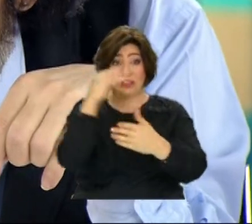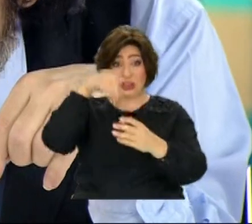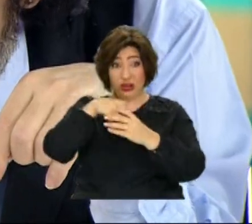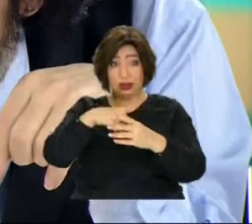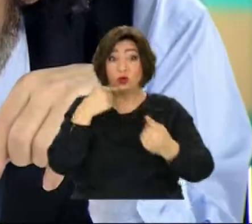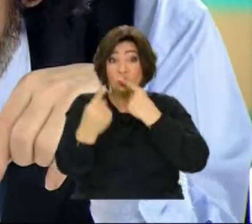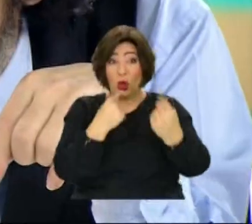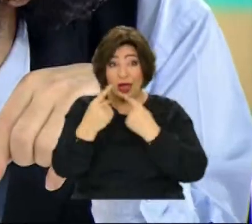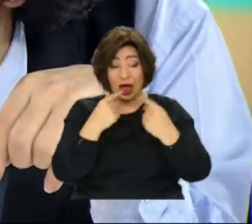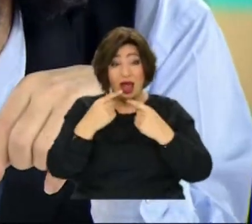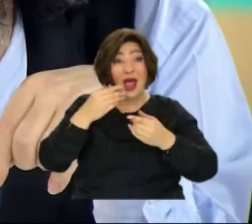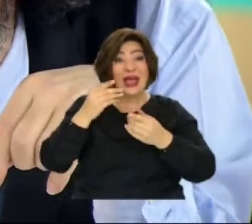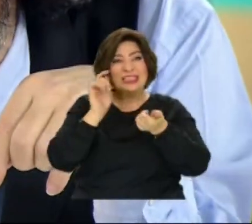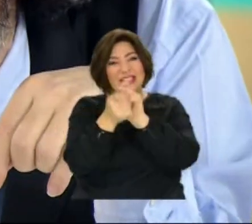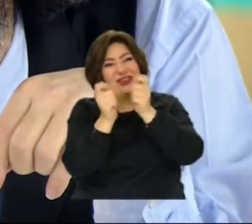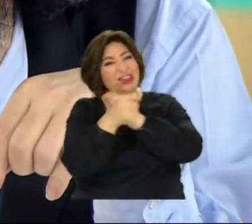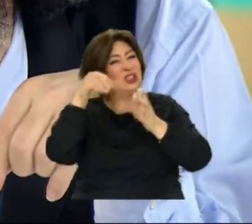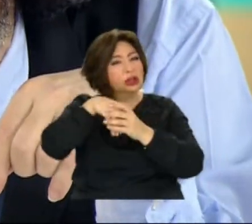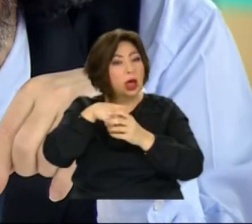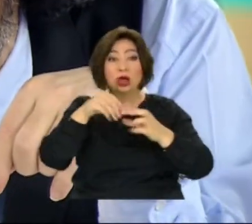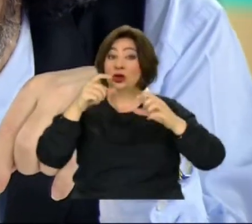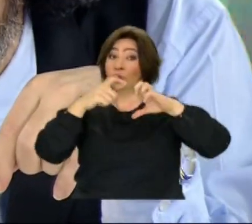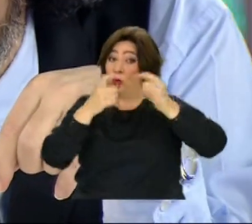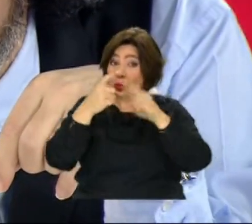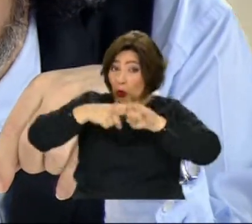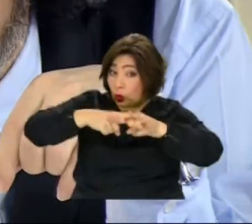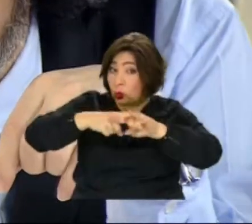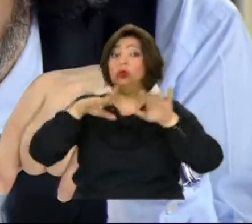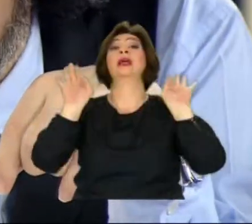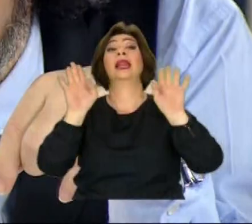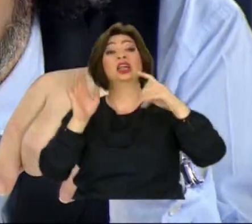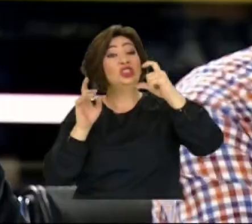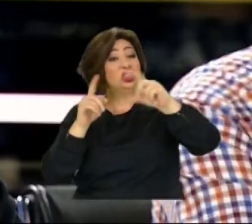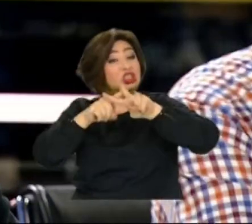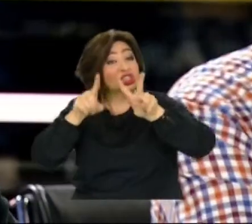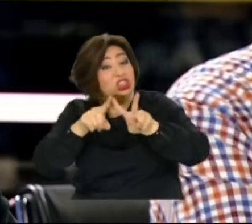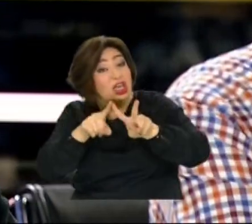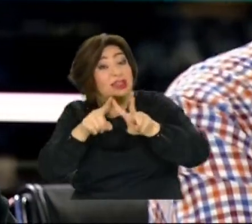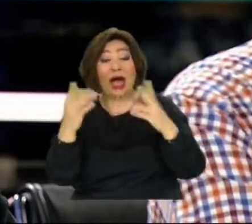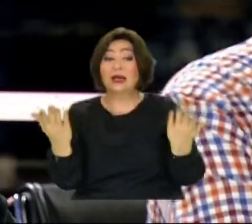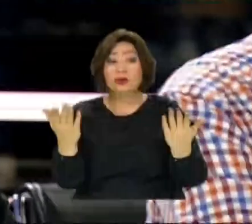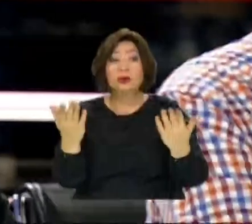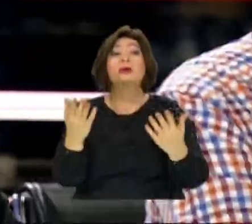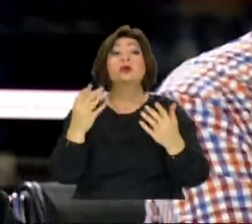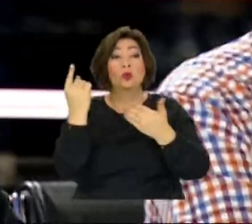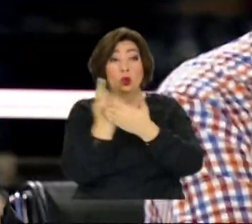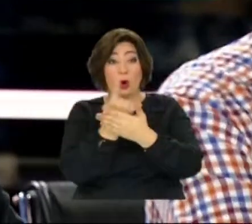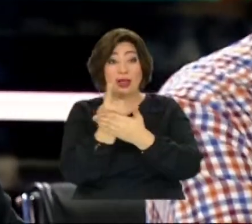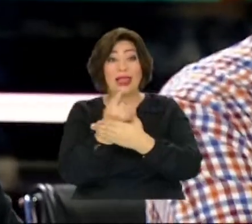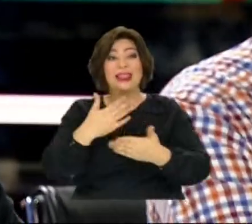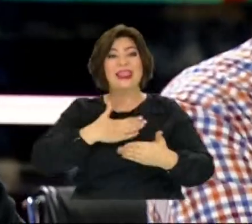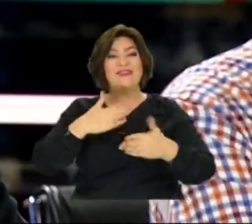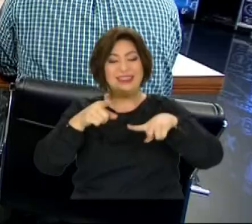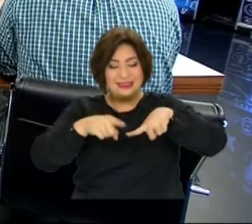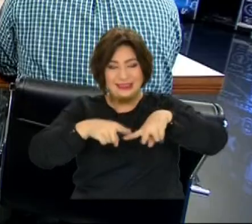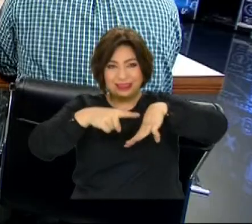Kur'an'da söyleneni tefsir etmek için can mı demeliyiz, ruh mu demeliyiz? Ruh diyor. İza balagatil hulquma. Yok, ruh demiyor. Can. Şimdi Kur'an'da daha çok nefis, evet,